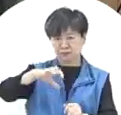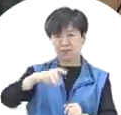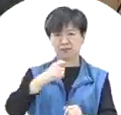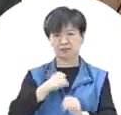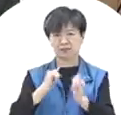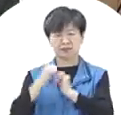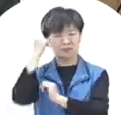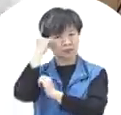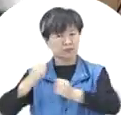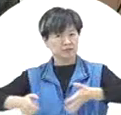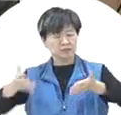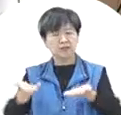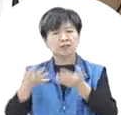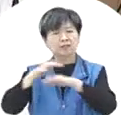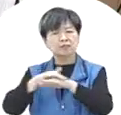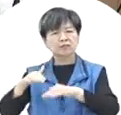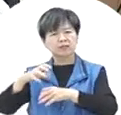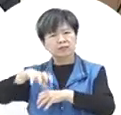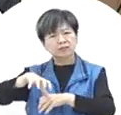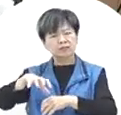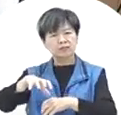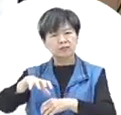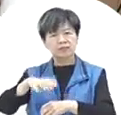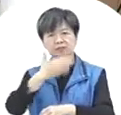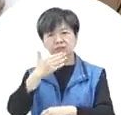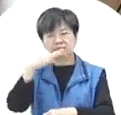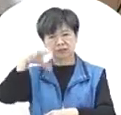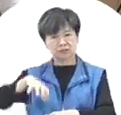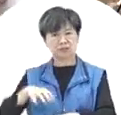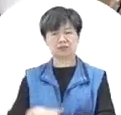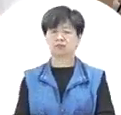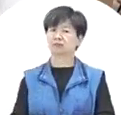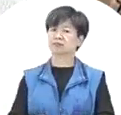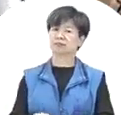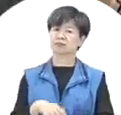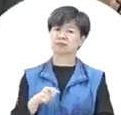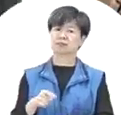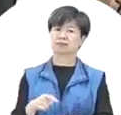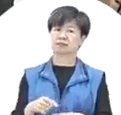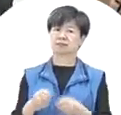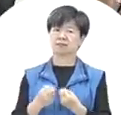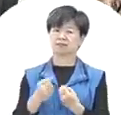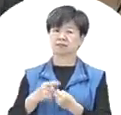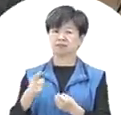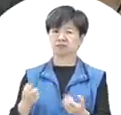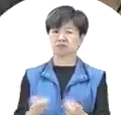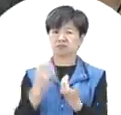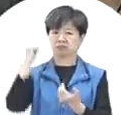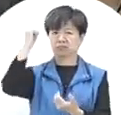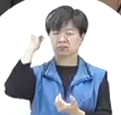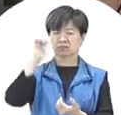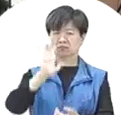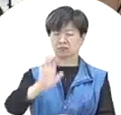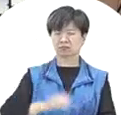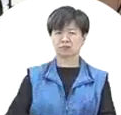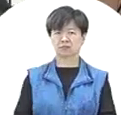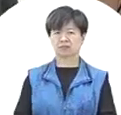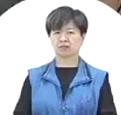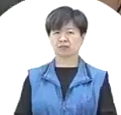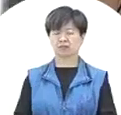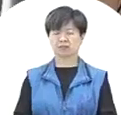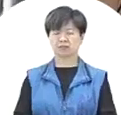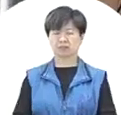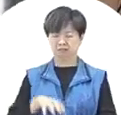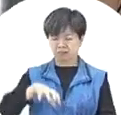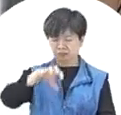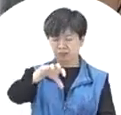宅。 对，福安段是哪里？ 已经 气象站吗？ 对对， 气象站已经经由抗议了。 台北职场那个是龙安段， 龙安段， 啊，